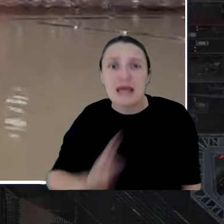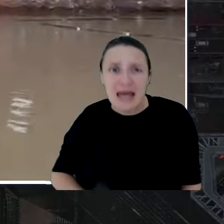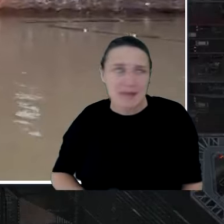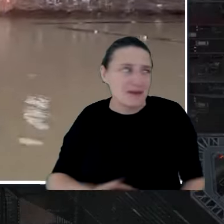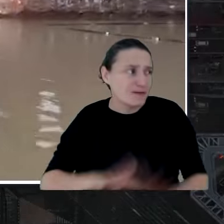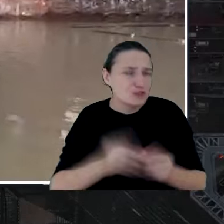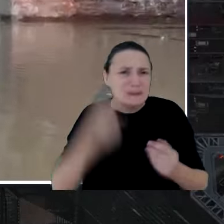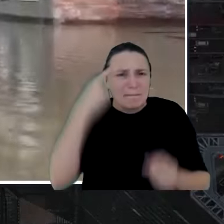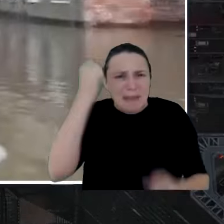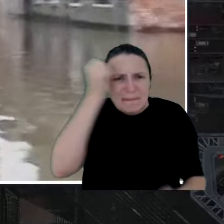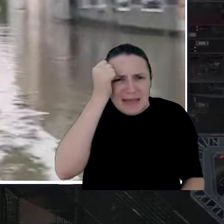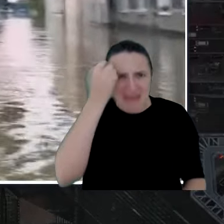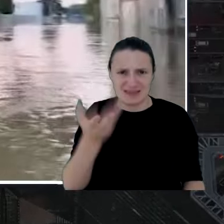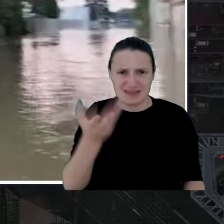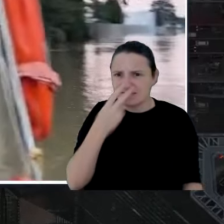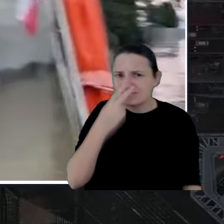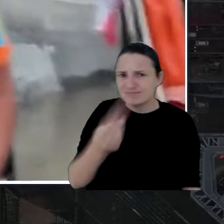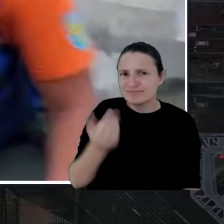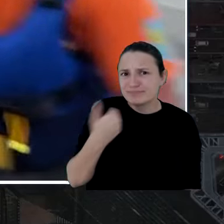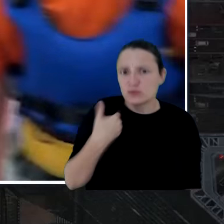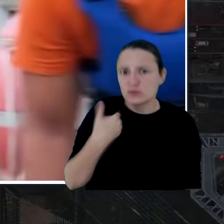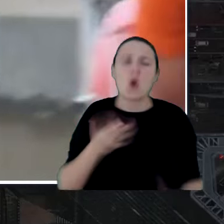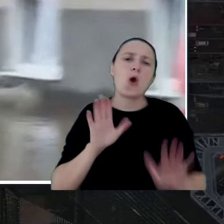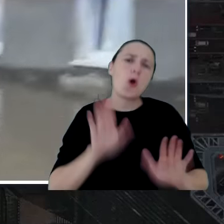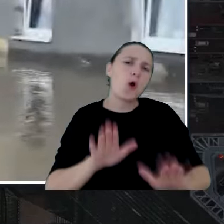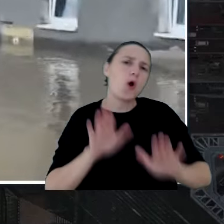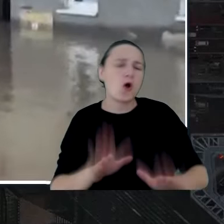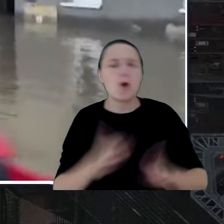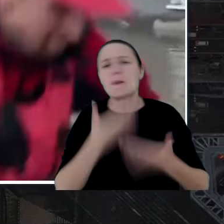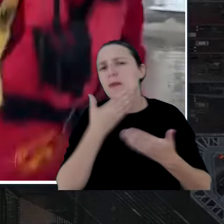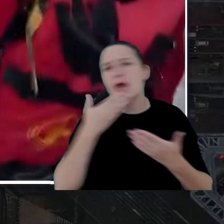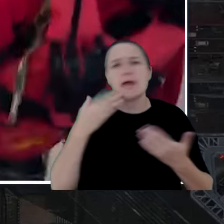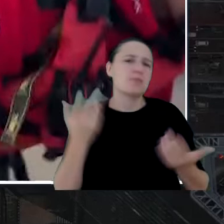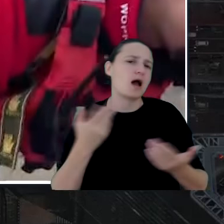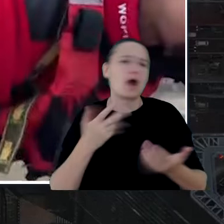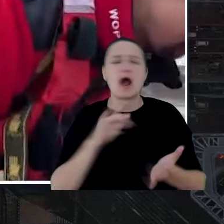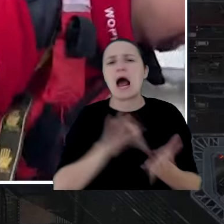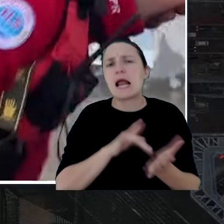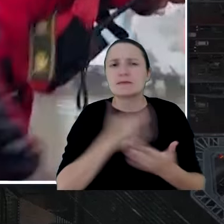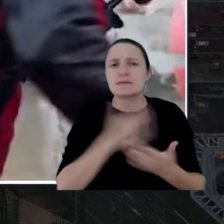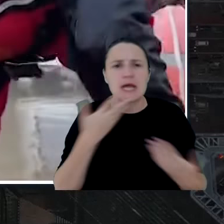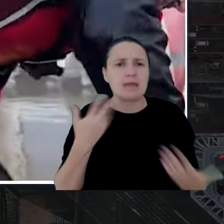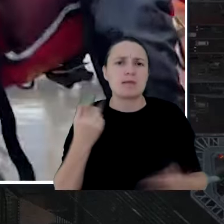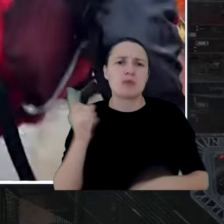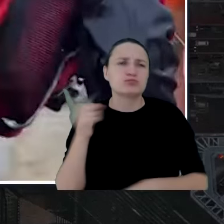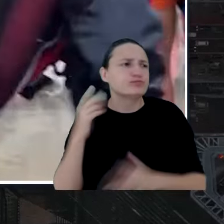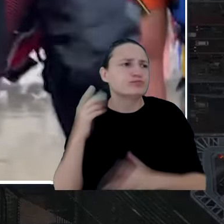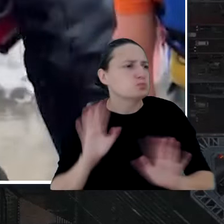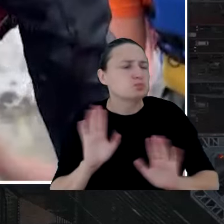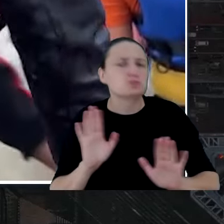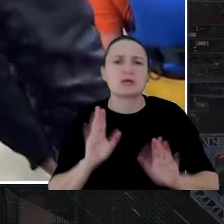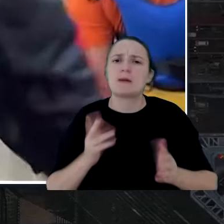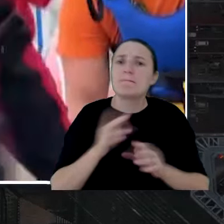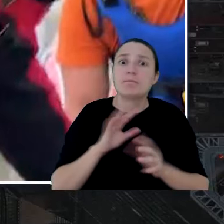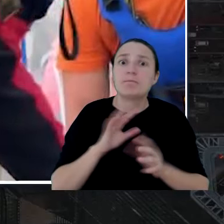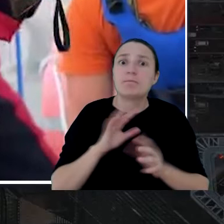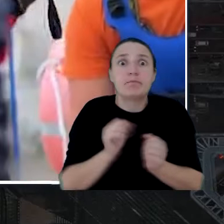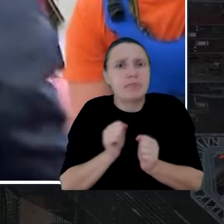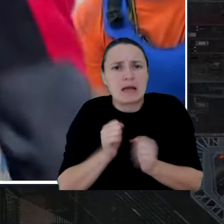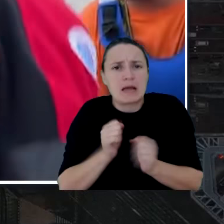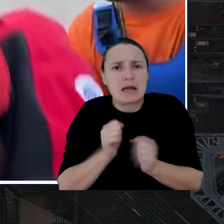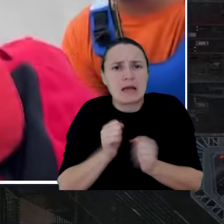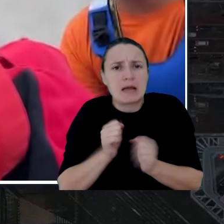to słyszeliśmy, mówił, że prognozy nie są przesadnie alarmujące, nie ma powodów do paniki wtedy, kiedy i właśnie przed chwilą